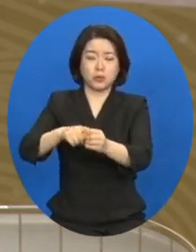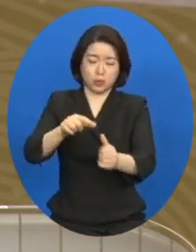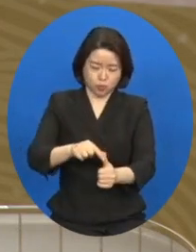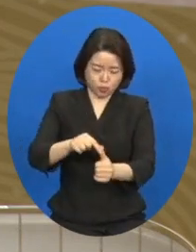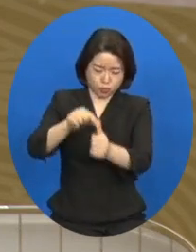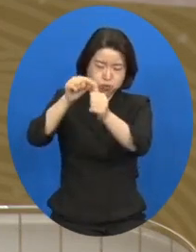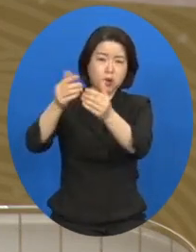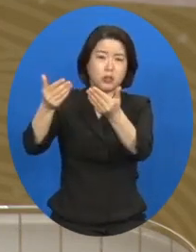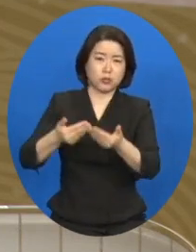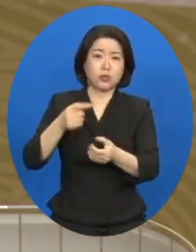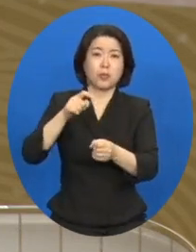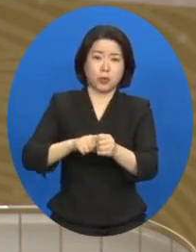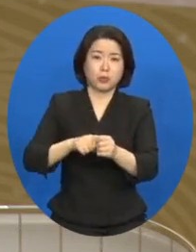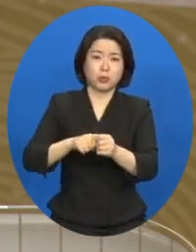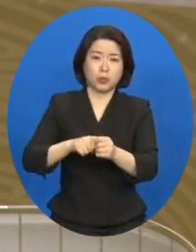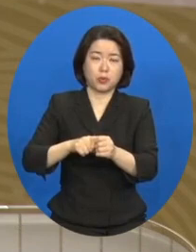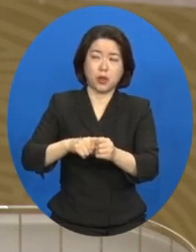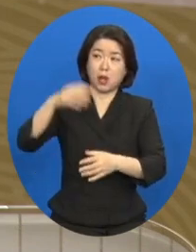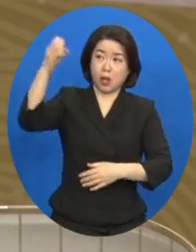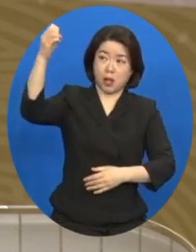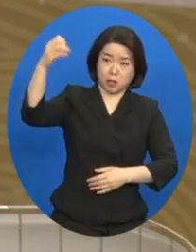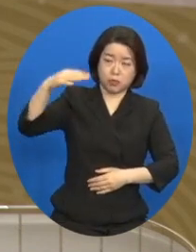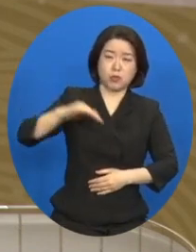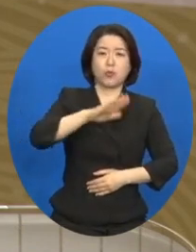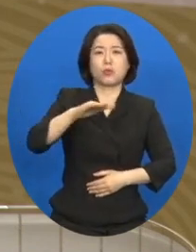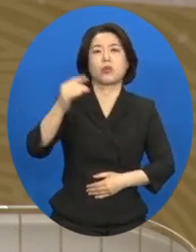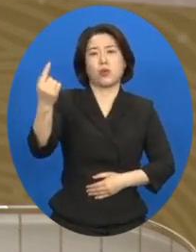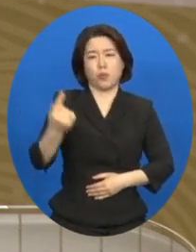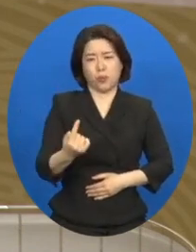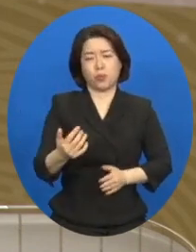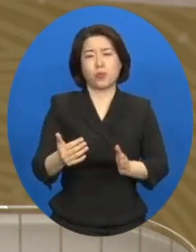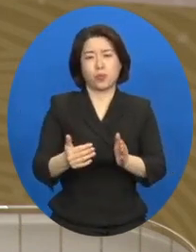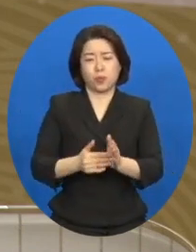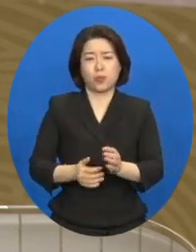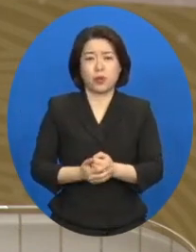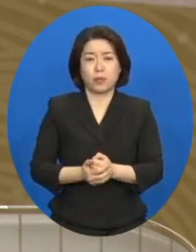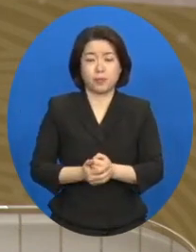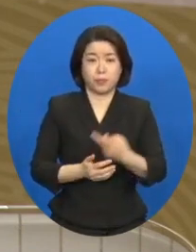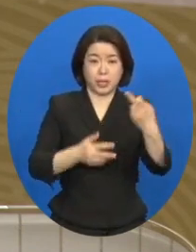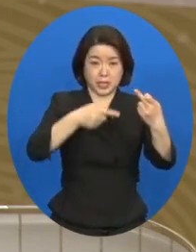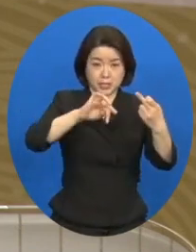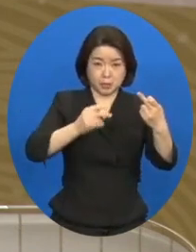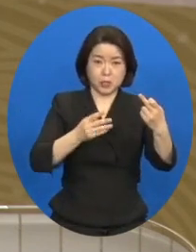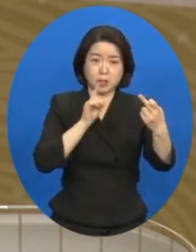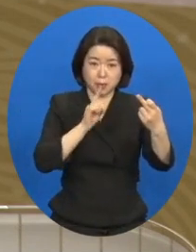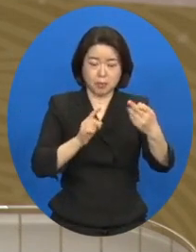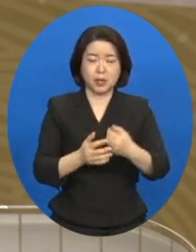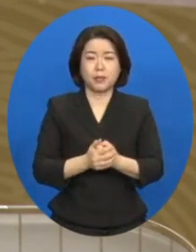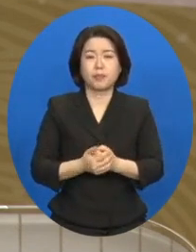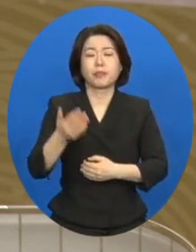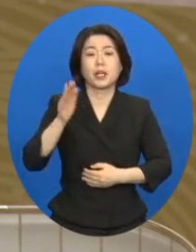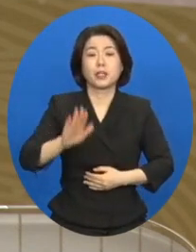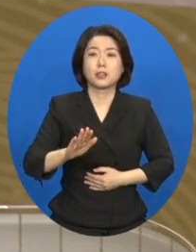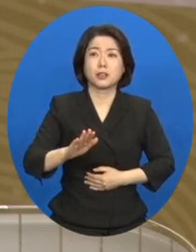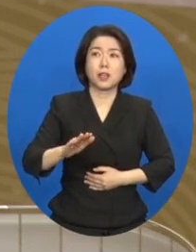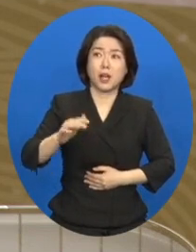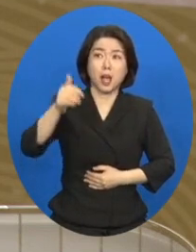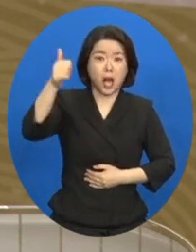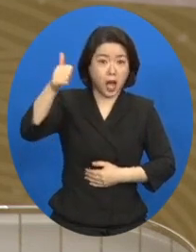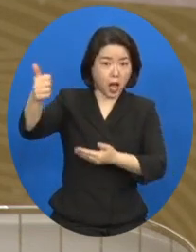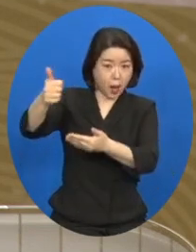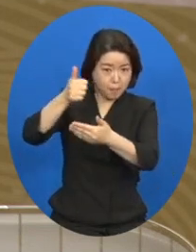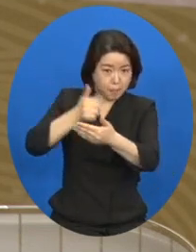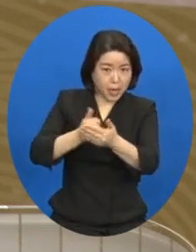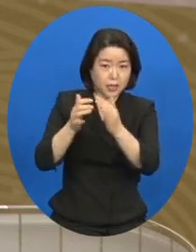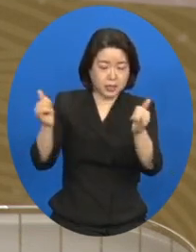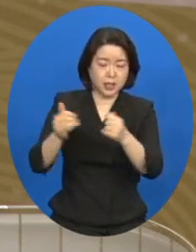구원하시려고 그렇게 빛으로 우리에게 오신 거예요. 12절에 말씀합니다. 그러나 그를 맞아들인